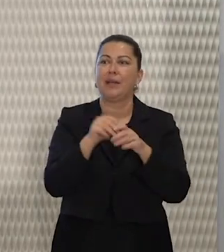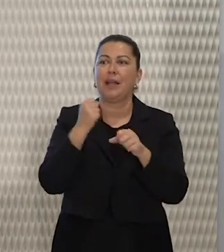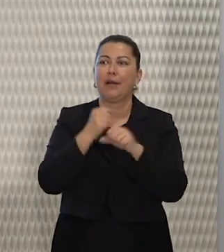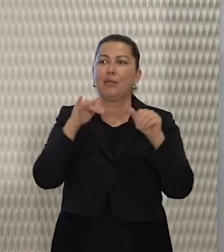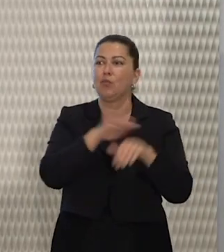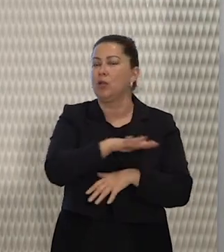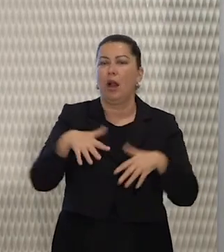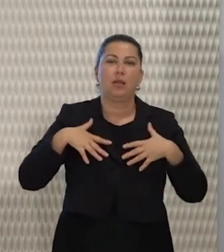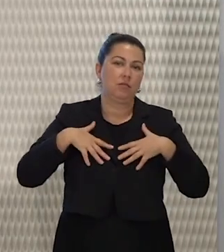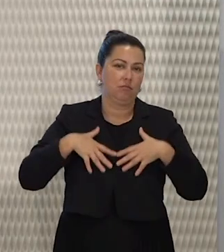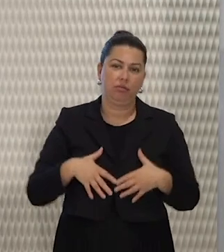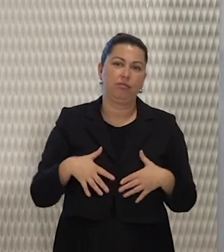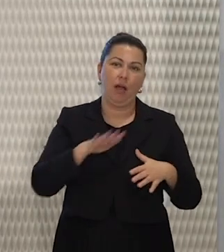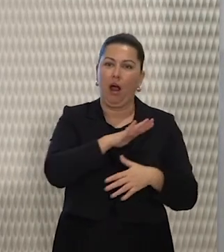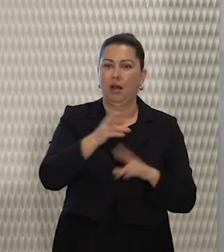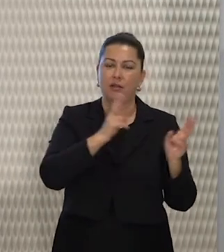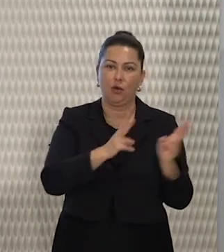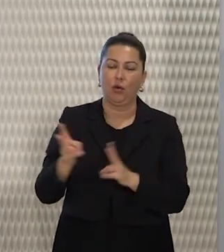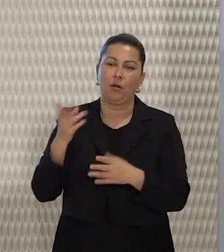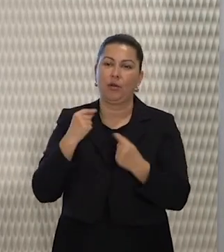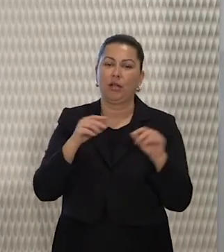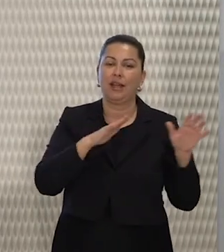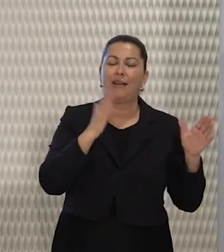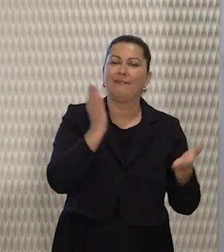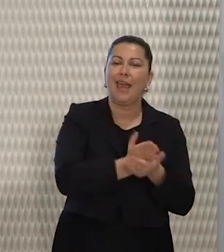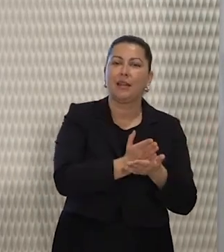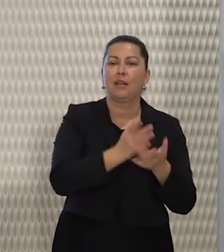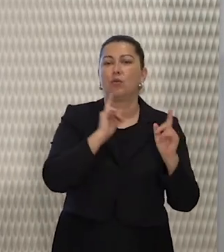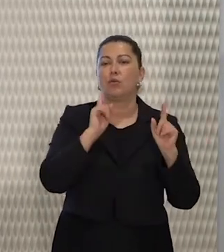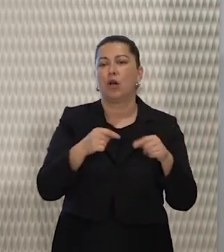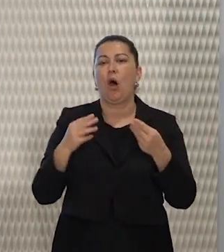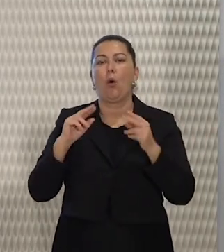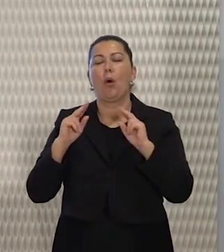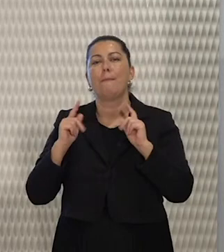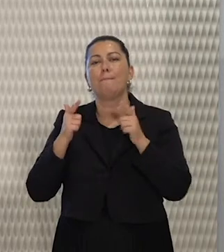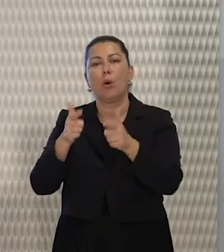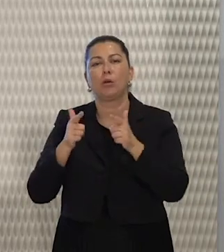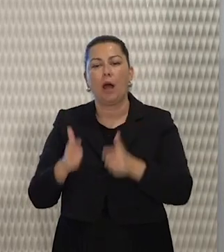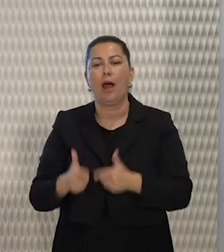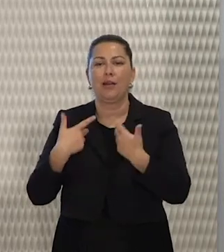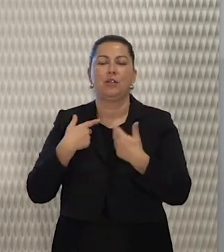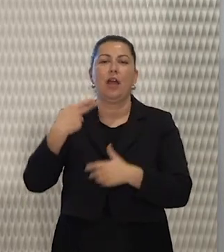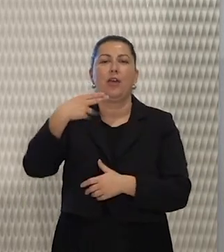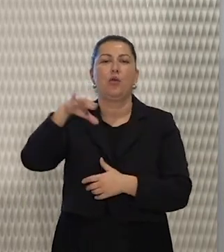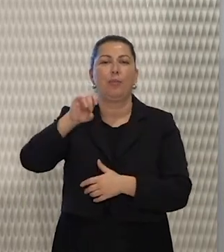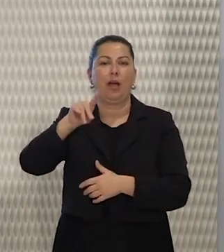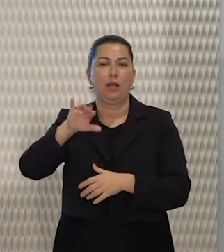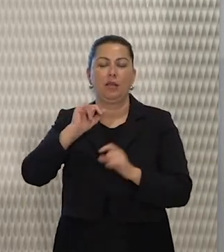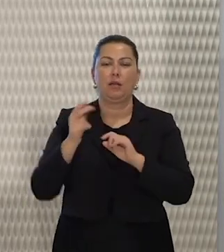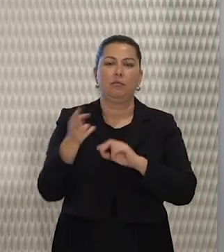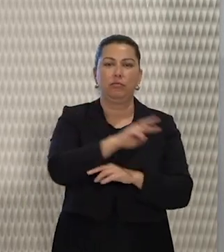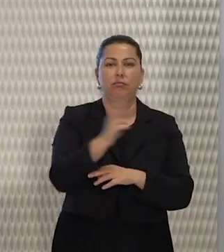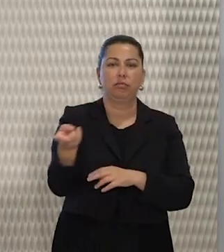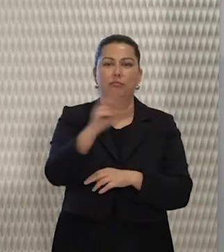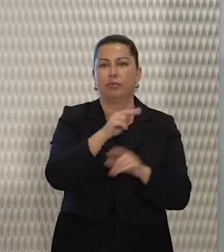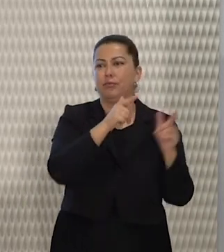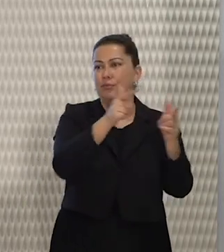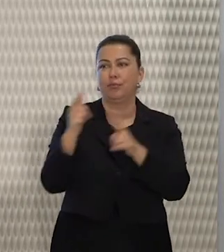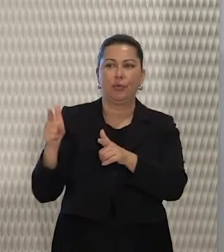so gut wie alles abdecken können, sprich in der Fertigung genauso wie auf der Montage hybrid einsetzbar sein.